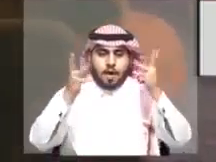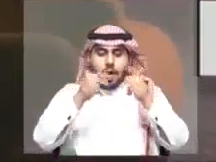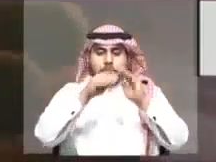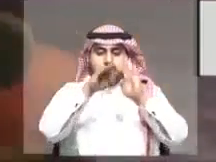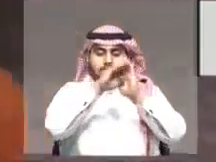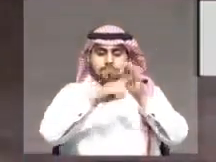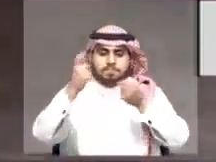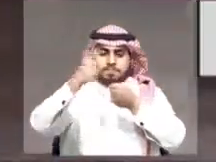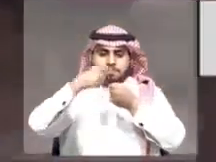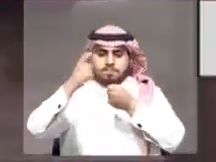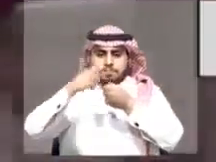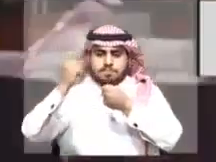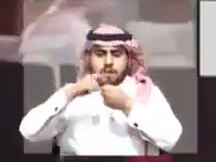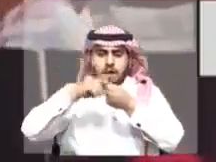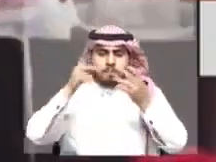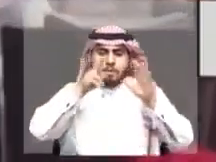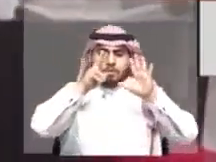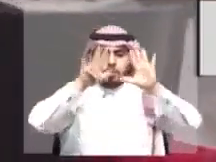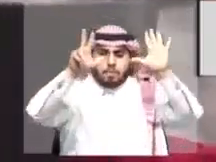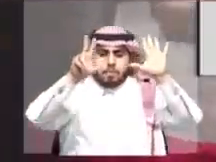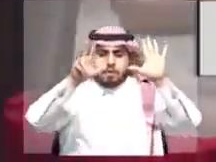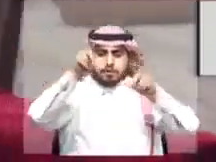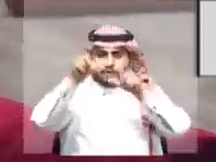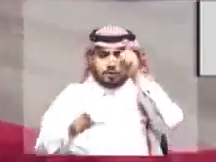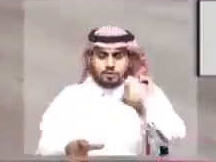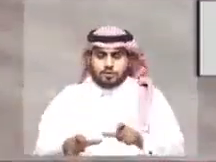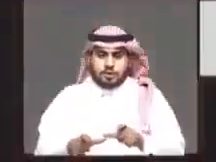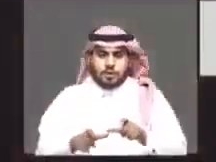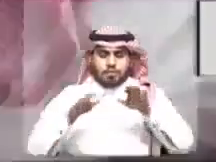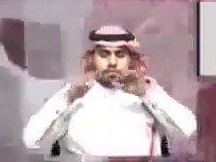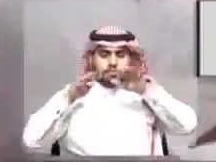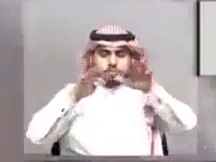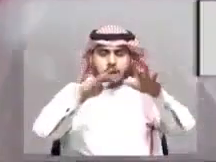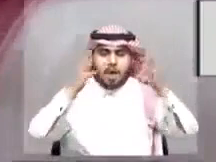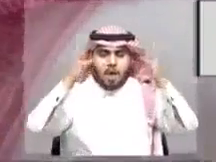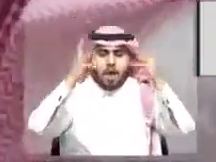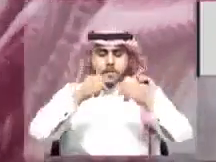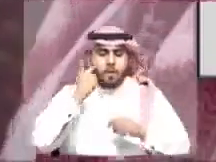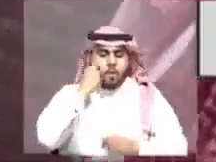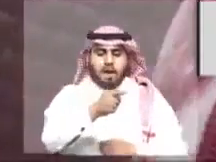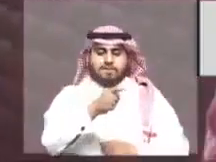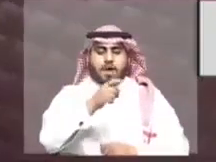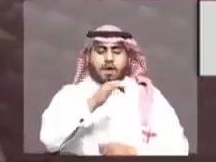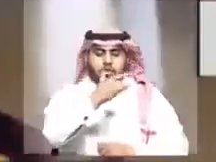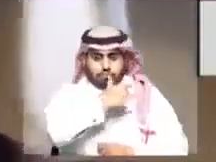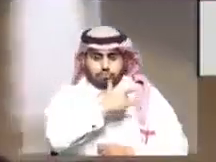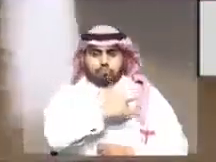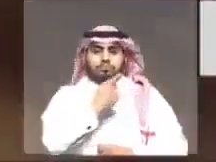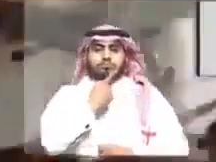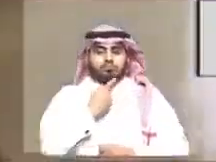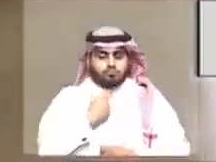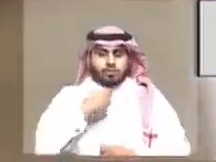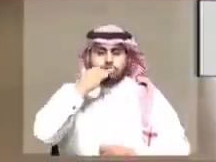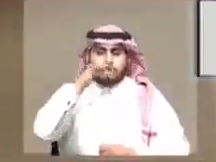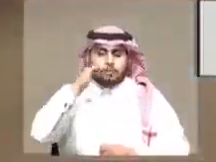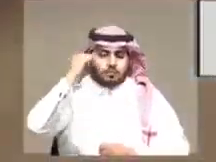المتقدمين للبرنامج فاق 800 متقدم، وحجم الإقبال والطلب دليل على الرغبة الكبيرة لدى